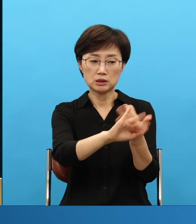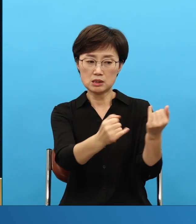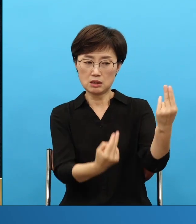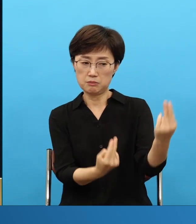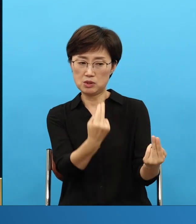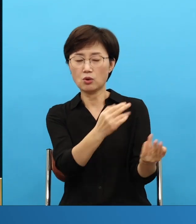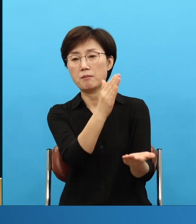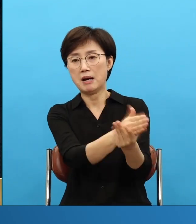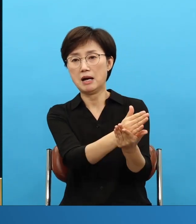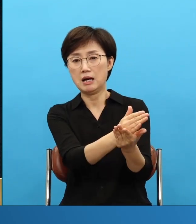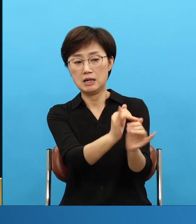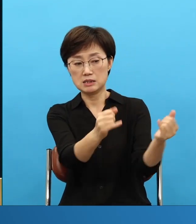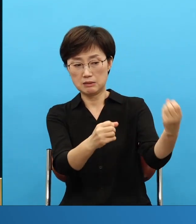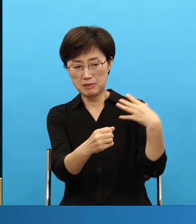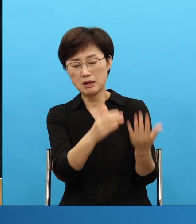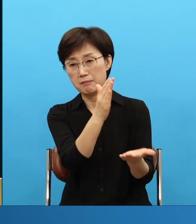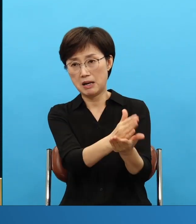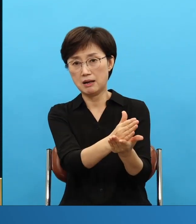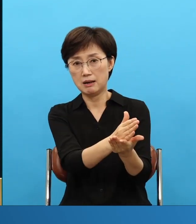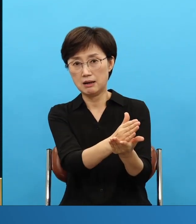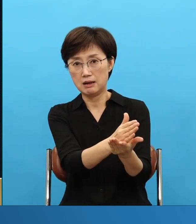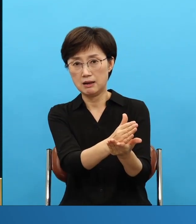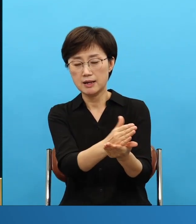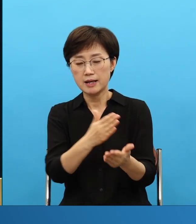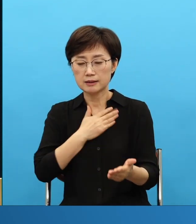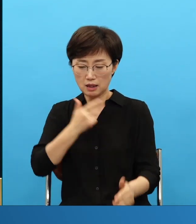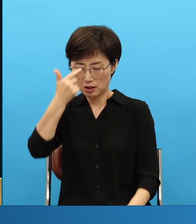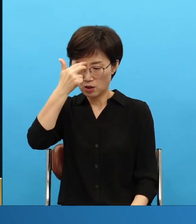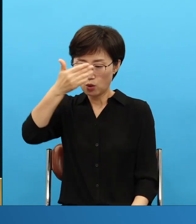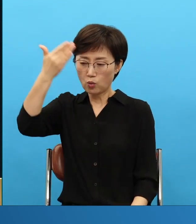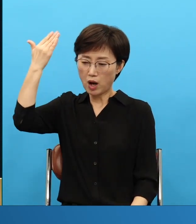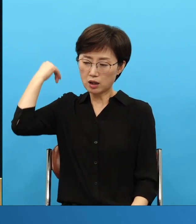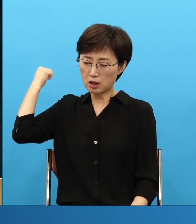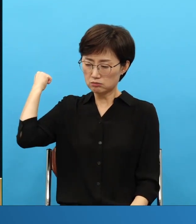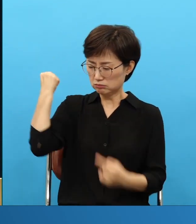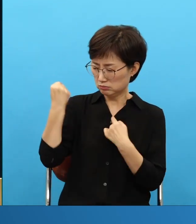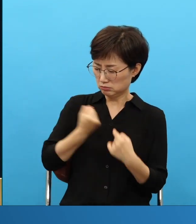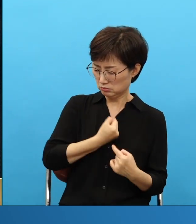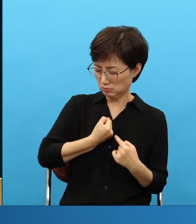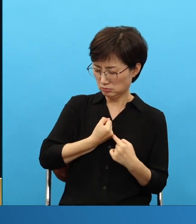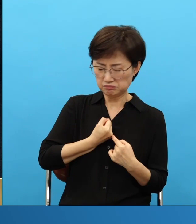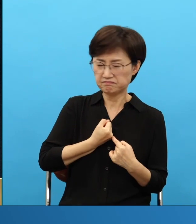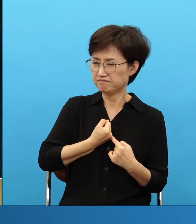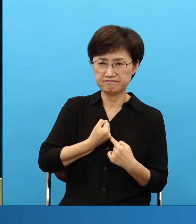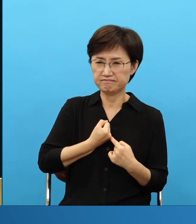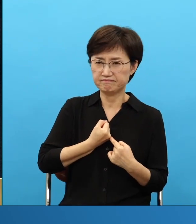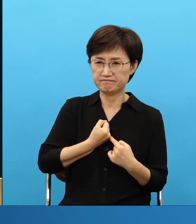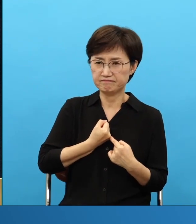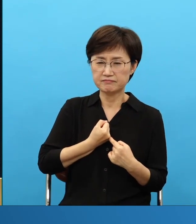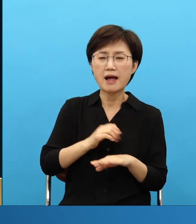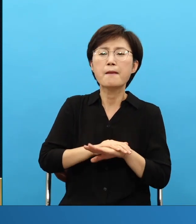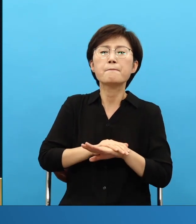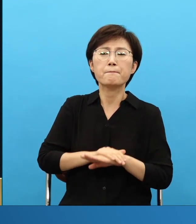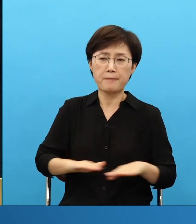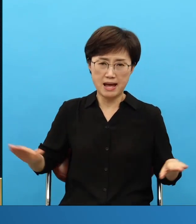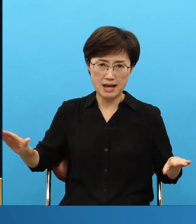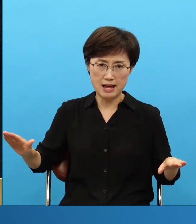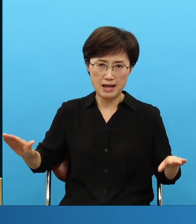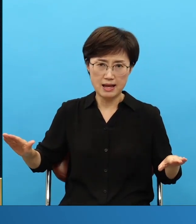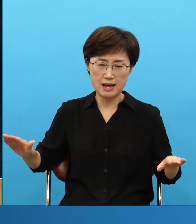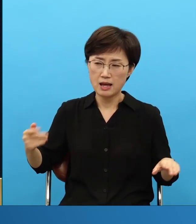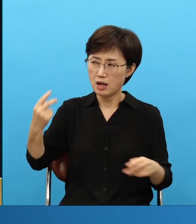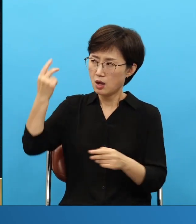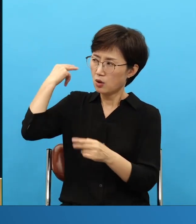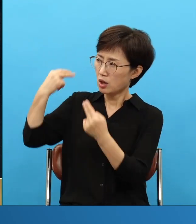없어. 여러분의 과거에서 빠져나오도록 하나님이 복음을 주신 거예요. There's no need for us to compare ourselves with others. 안 No 그러면 안 need